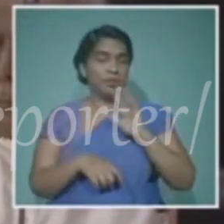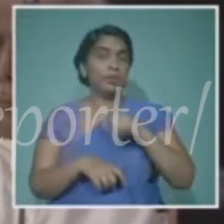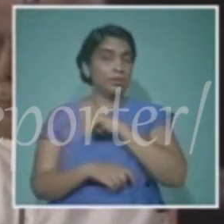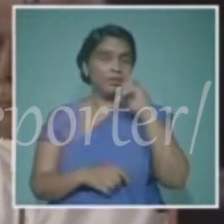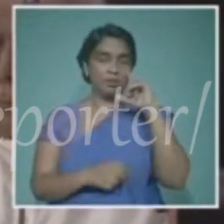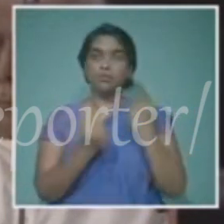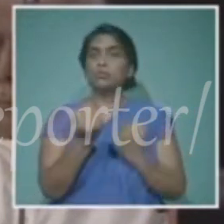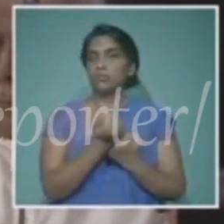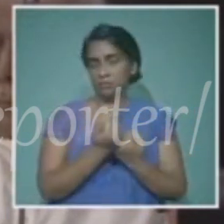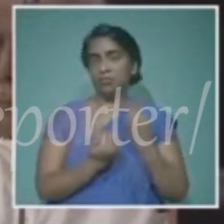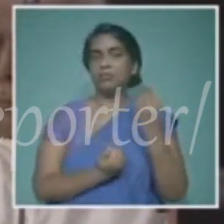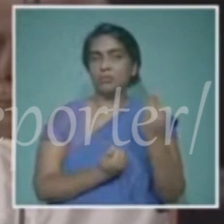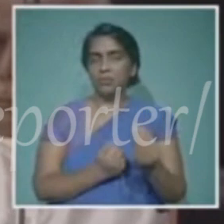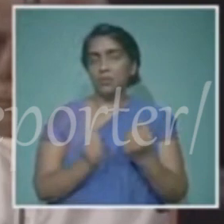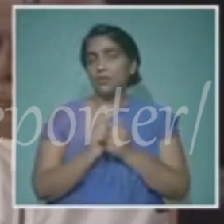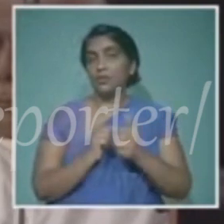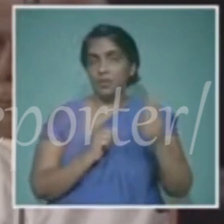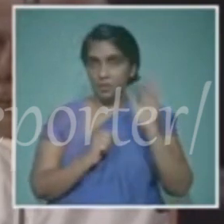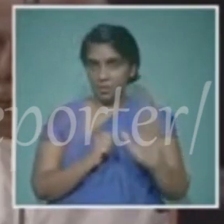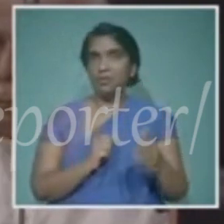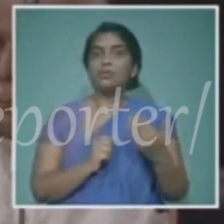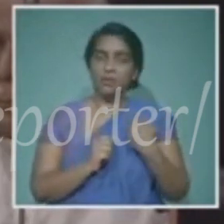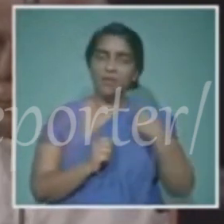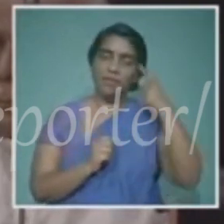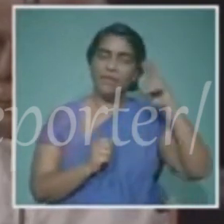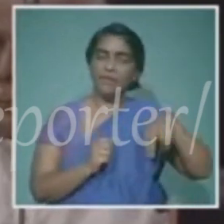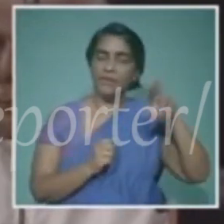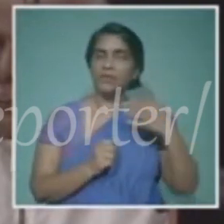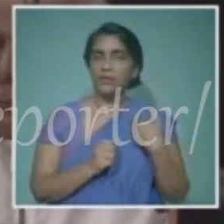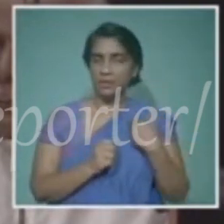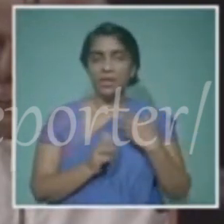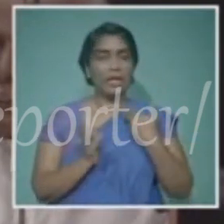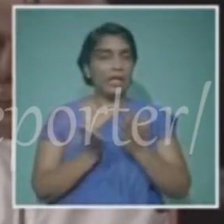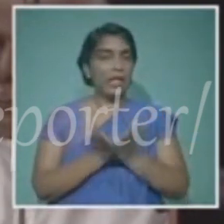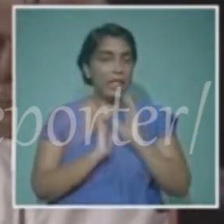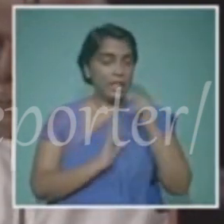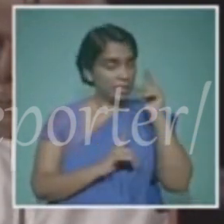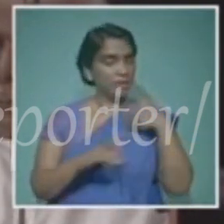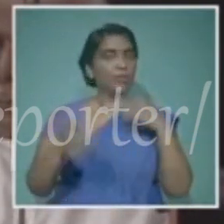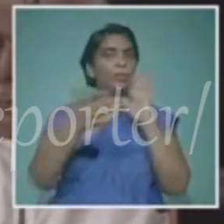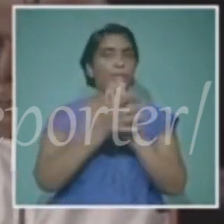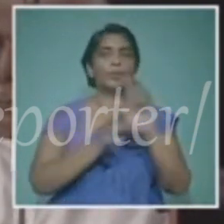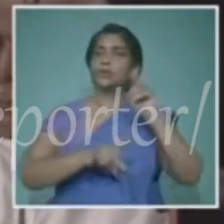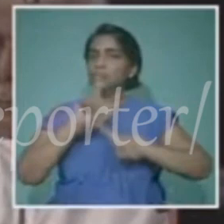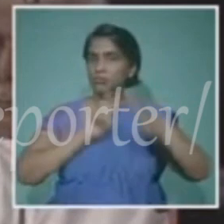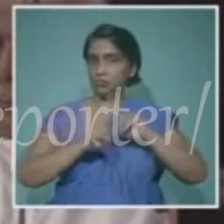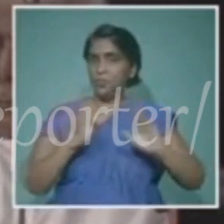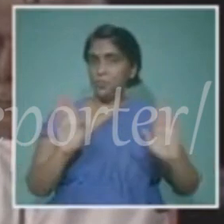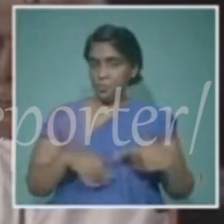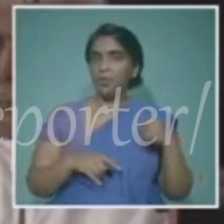අපට සහාය ලබා දීමට කටයුතු කරන බවට අපට විශ්වාසයි. ඉන්දියාව සමගත් අප සාකච්ඡා පවත්වමින්